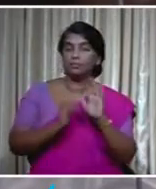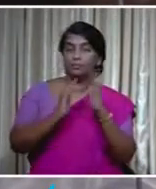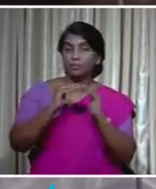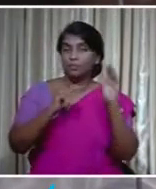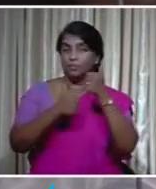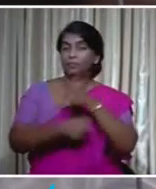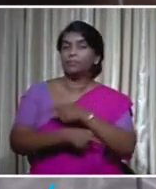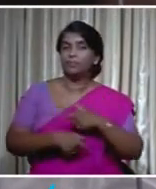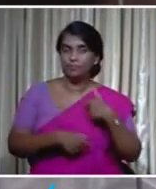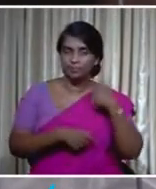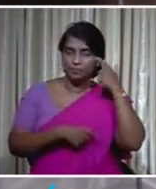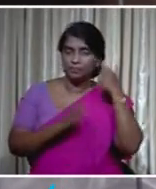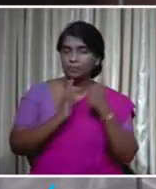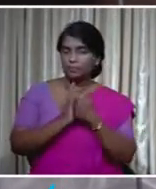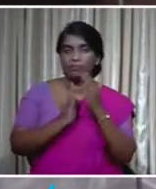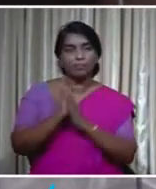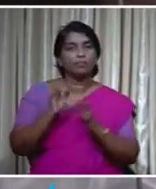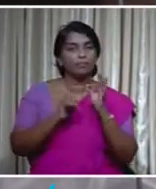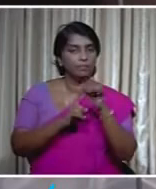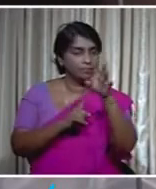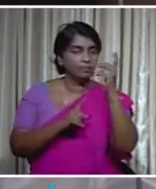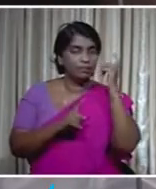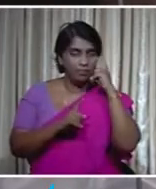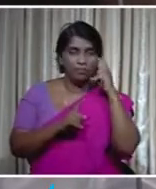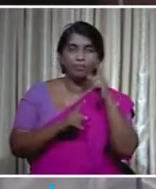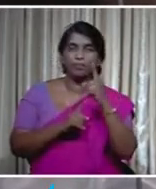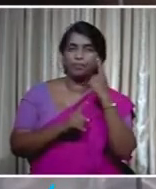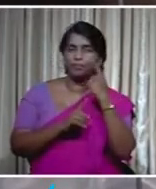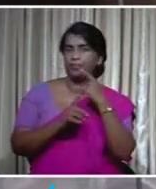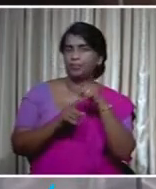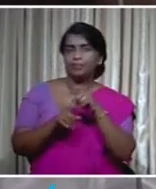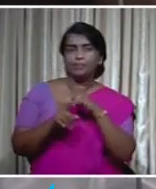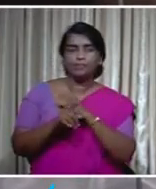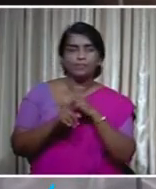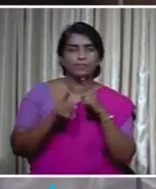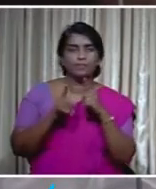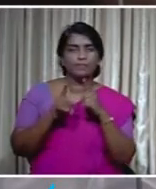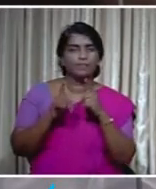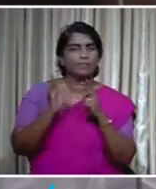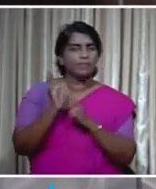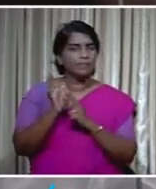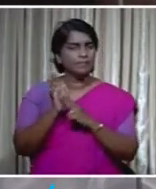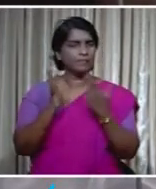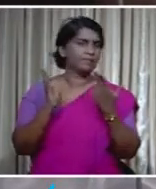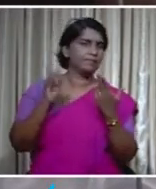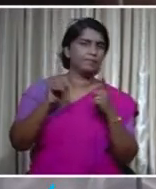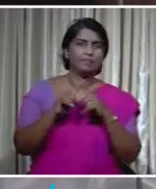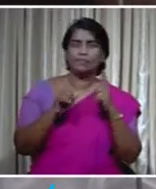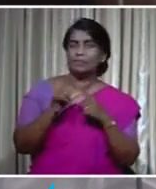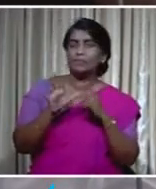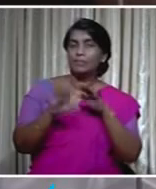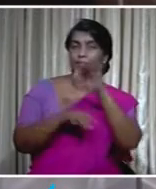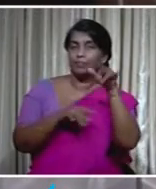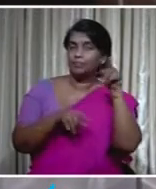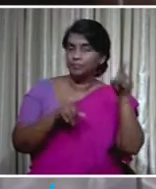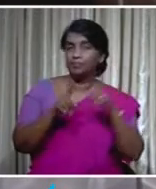நினைக்கிறேன் நீங்கள் குறிப்பாக ஒரு முறை வாருங்கள். நயினாதீவு, அனலதீவு, நெடுந்தீவு, எழுவதீவு போன்ற இடங்களிலே